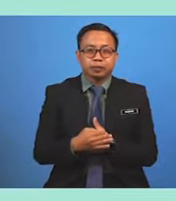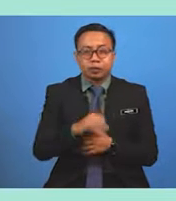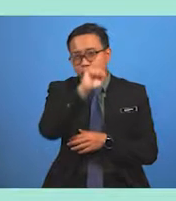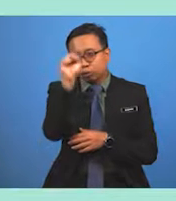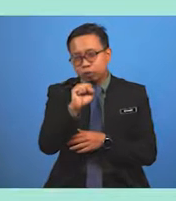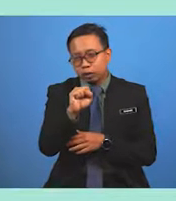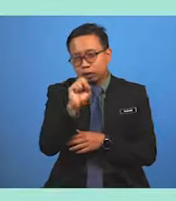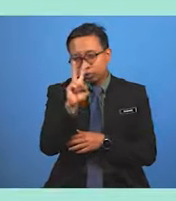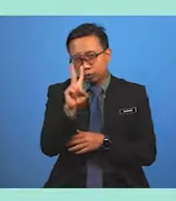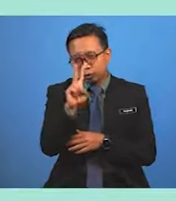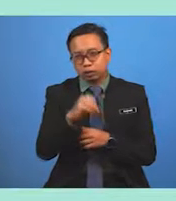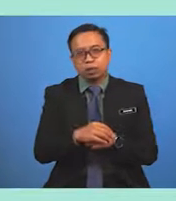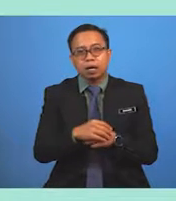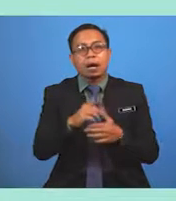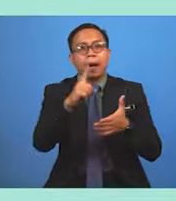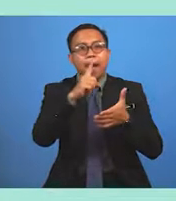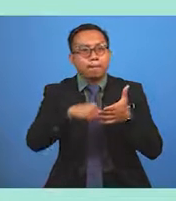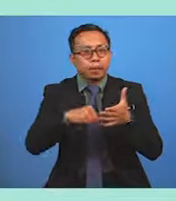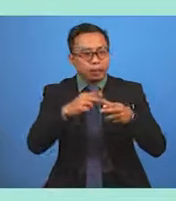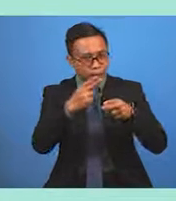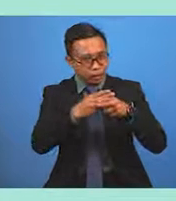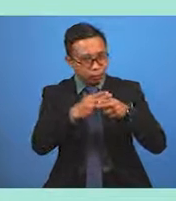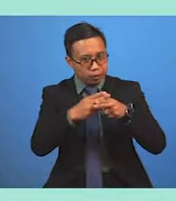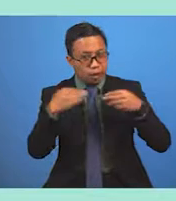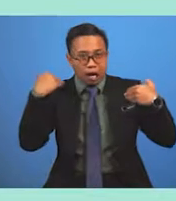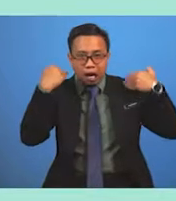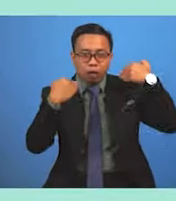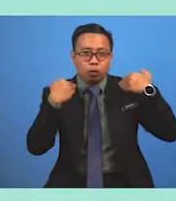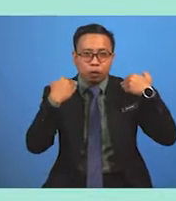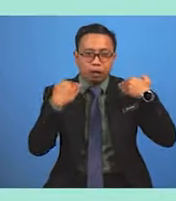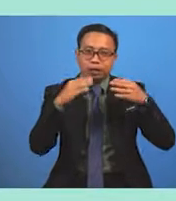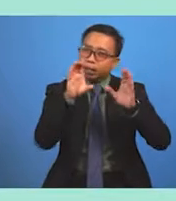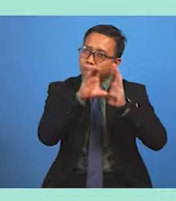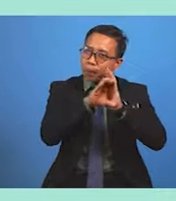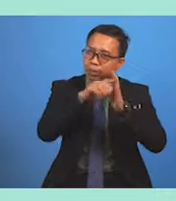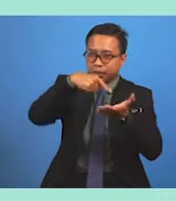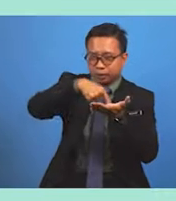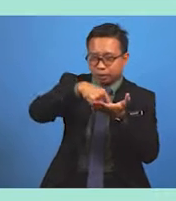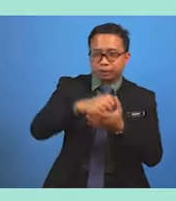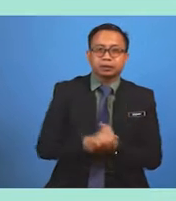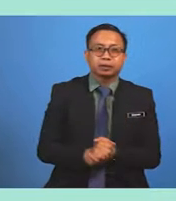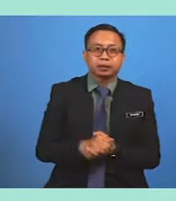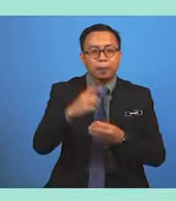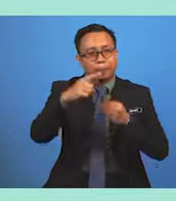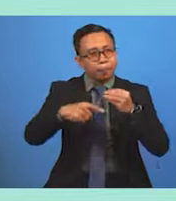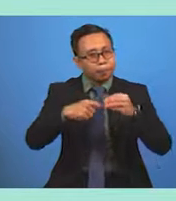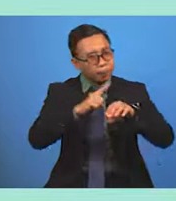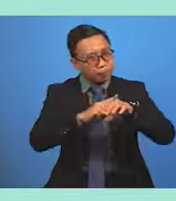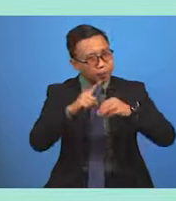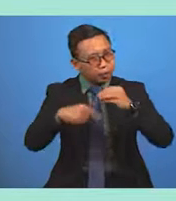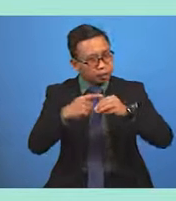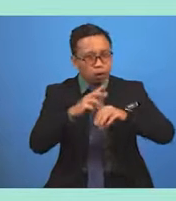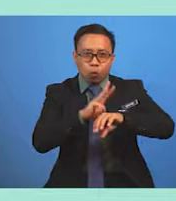Soalan yang kedua, apakah pula nama haiwan bagi gambar yang kedua ini? Bilakah waktu haiwan